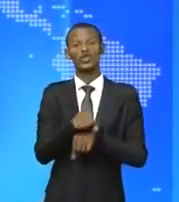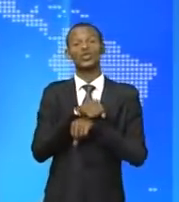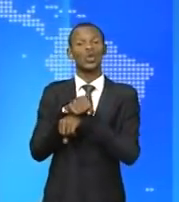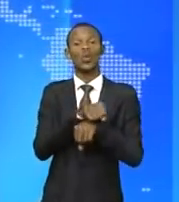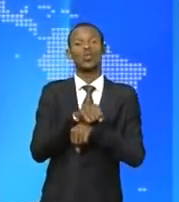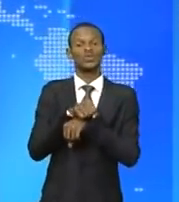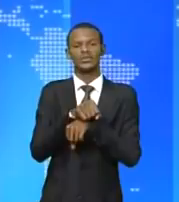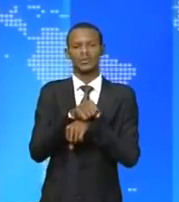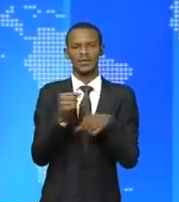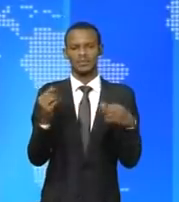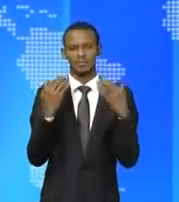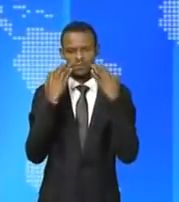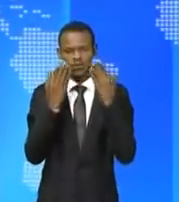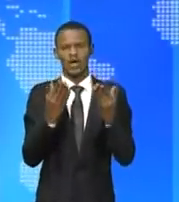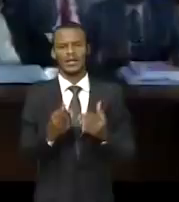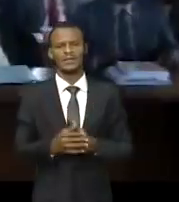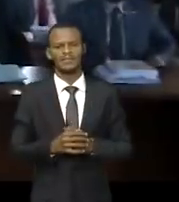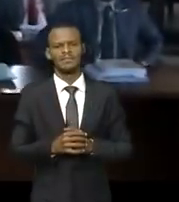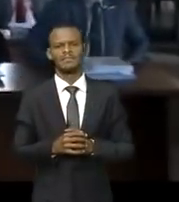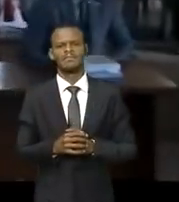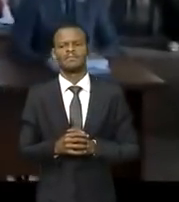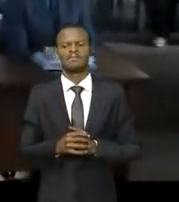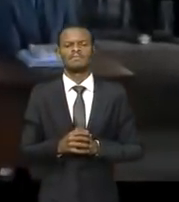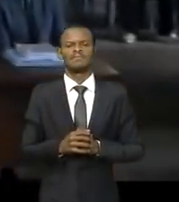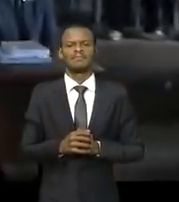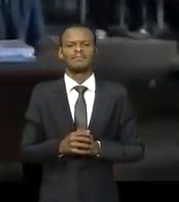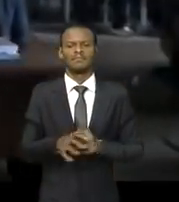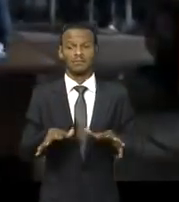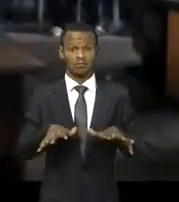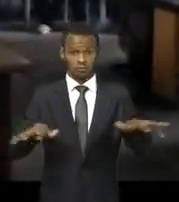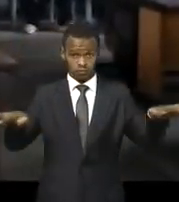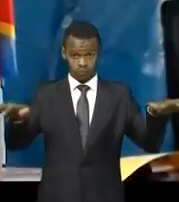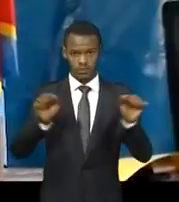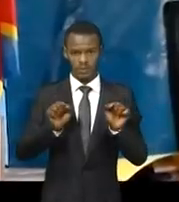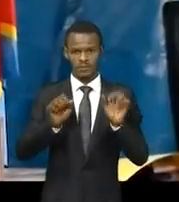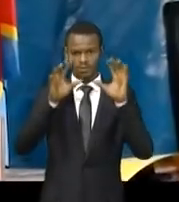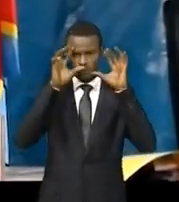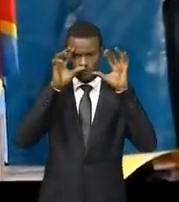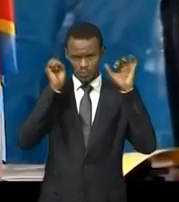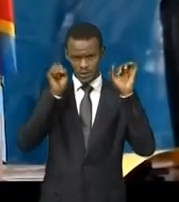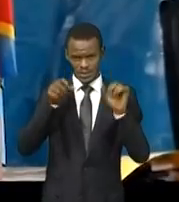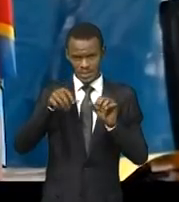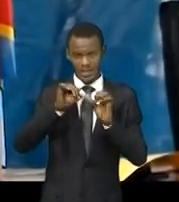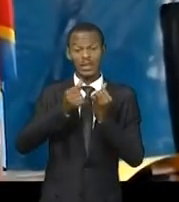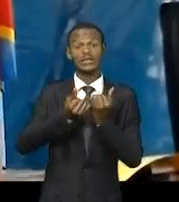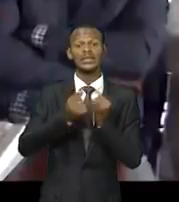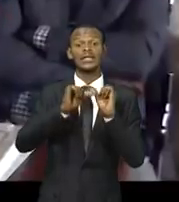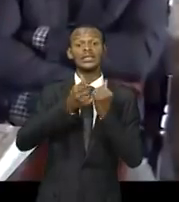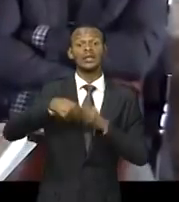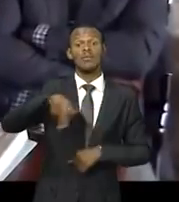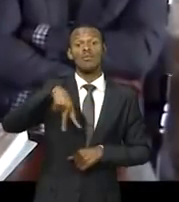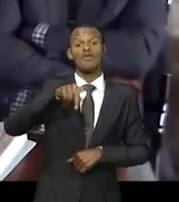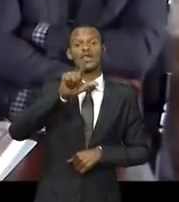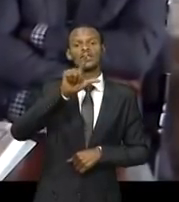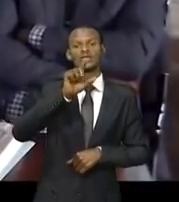Sylvain Luabamba. Reportage. En plénière, sous la présidence de l'honorable Bertos Kabeya Dial, les élus du